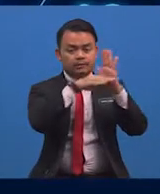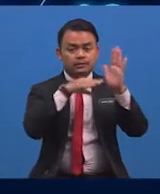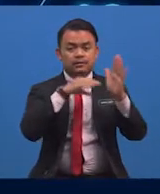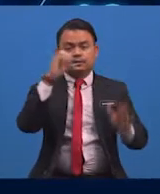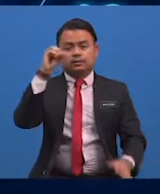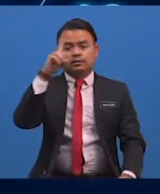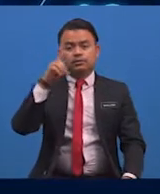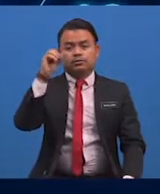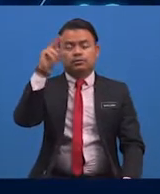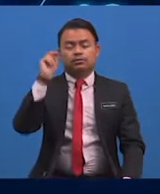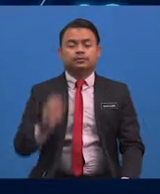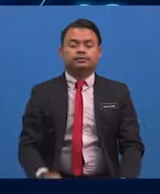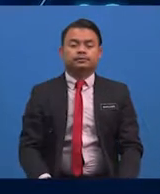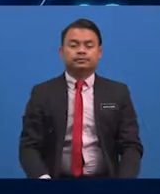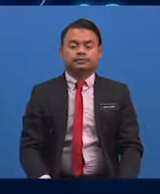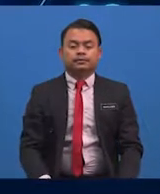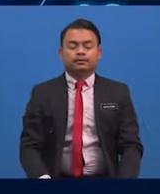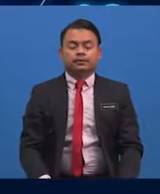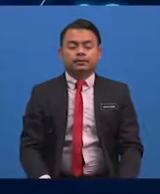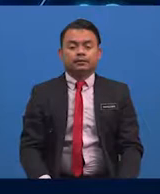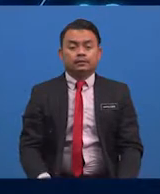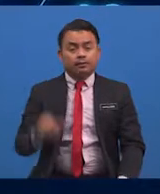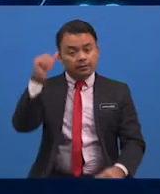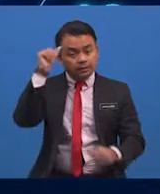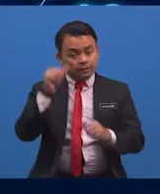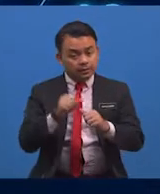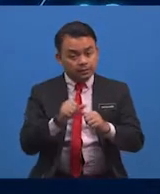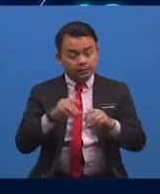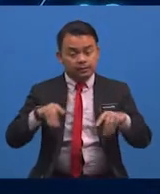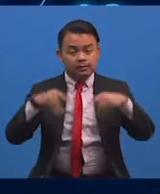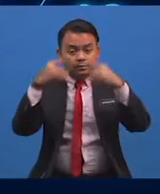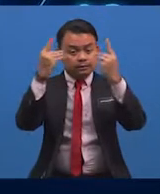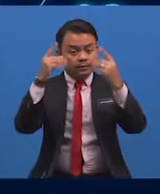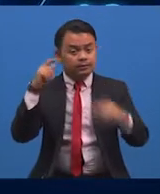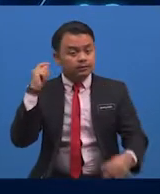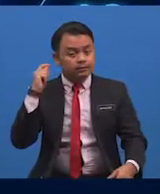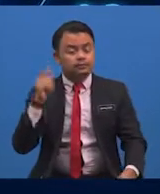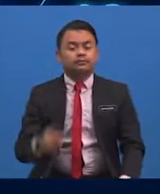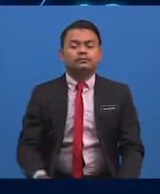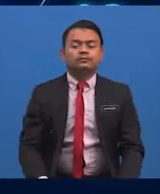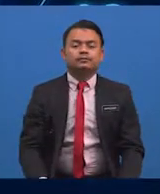Adakah para pelajar ingat kesan pemanasan global dan penipisan lapisan ozon tadi?